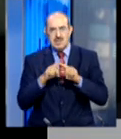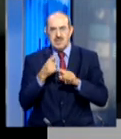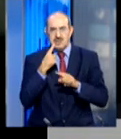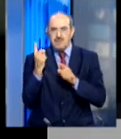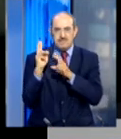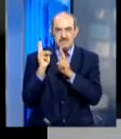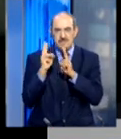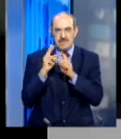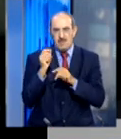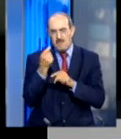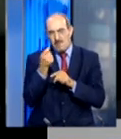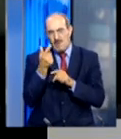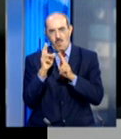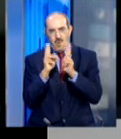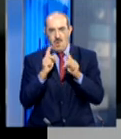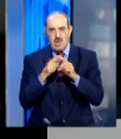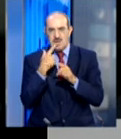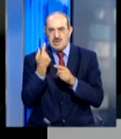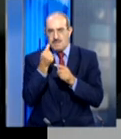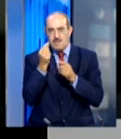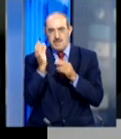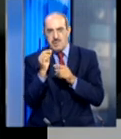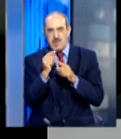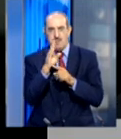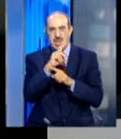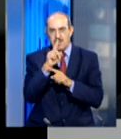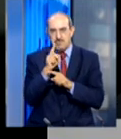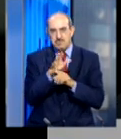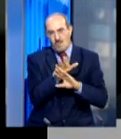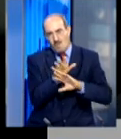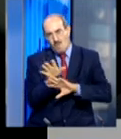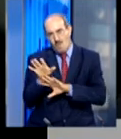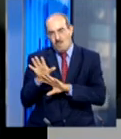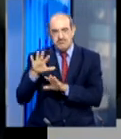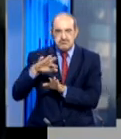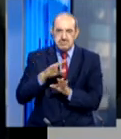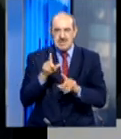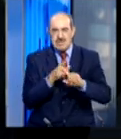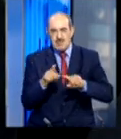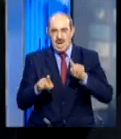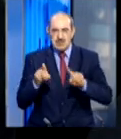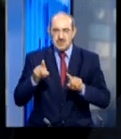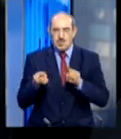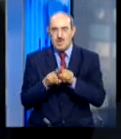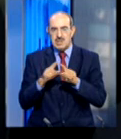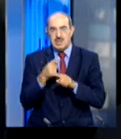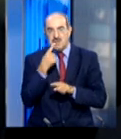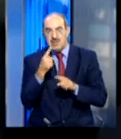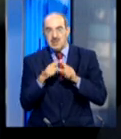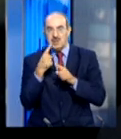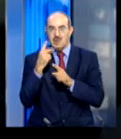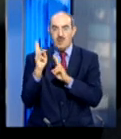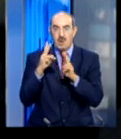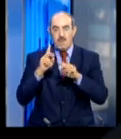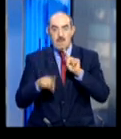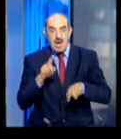الريح طالب شوية ساعة تروح بوليمات ساعة تروح هكذا الجهة تحت وجهة ساعة الأخرى باش نقولوا يا موك دموايا ماشي